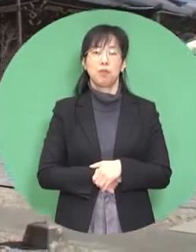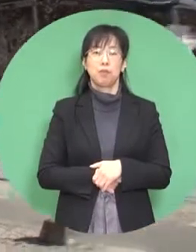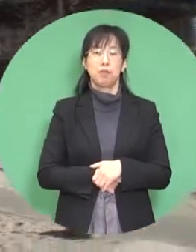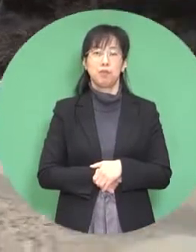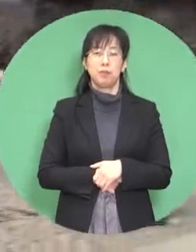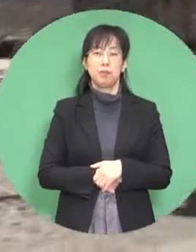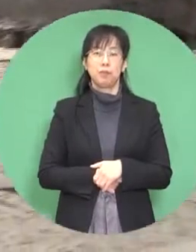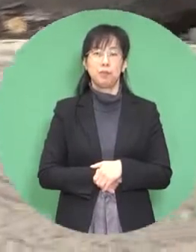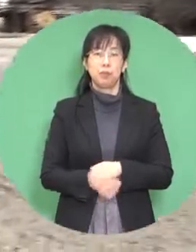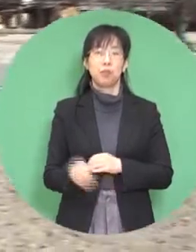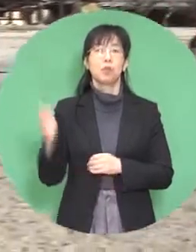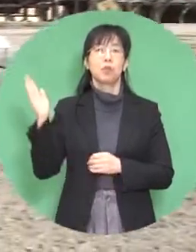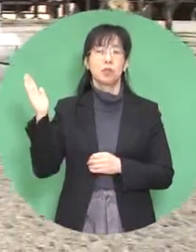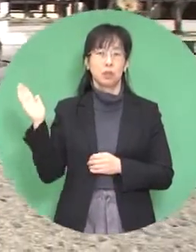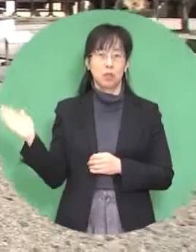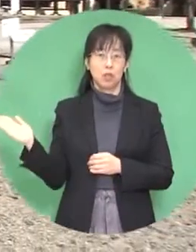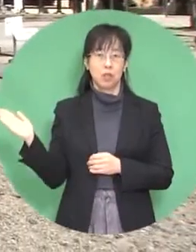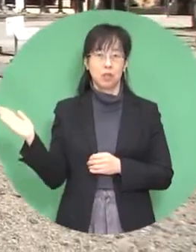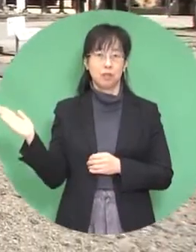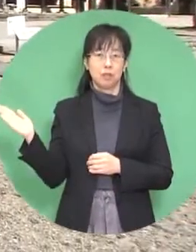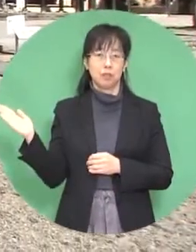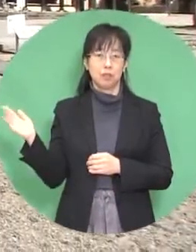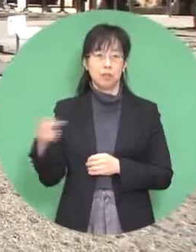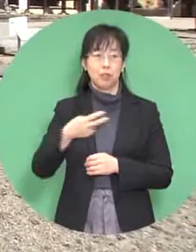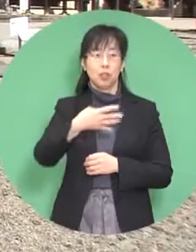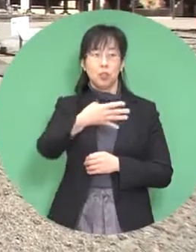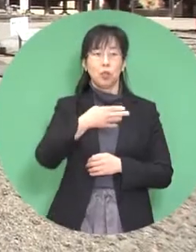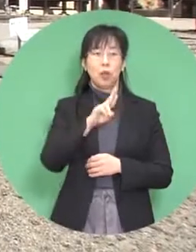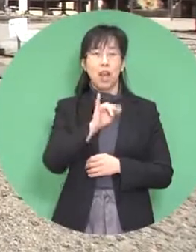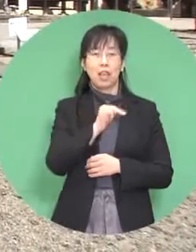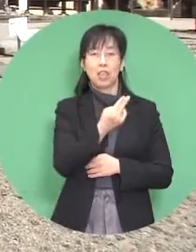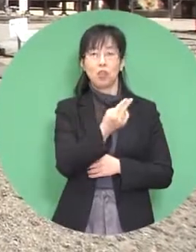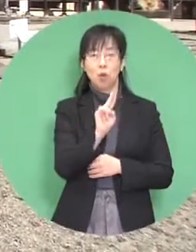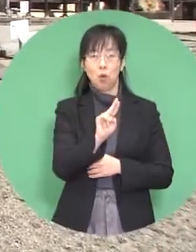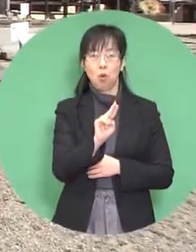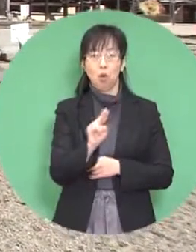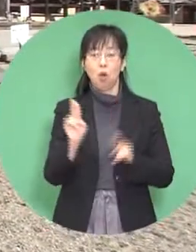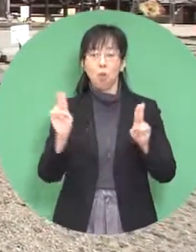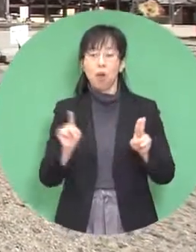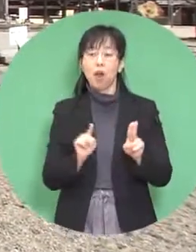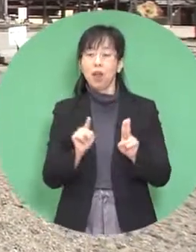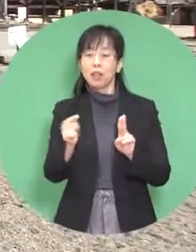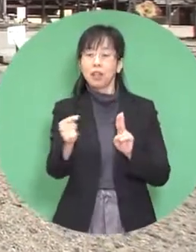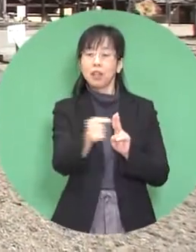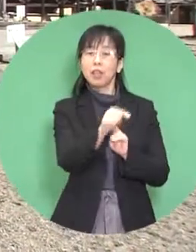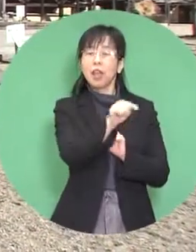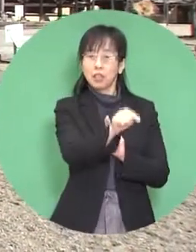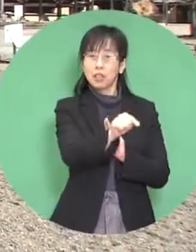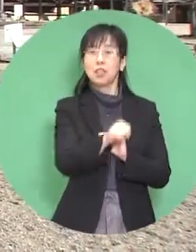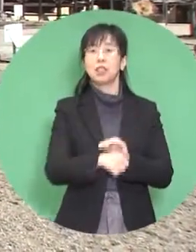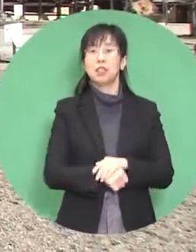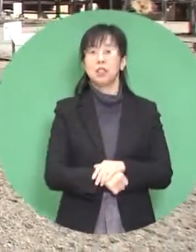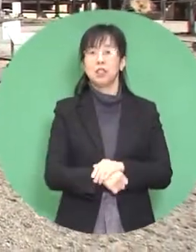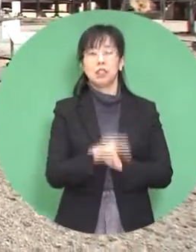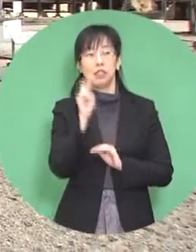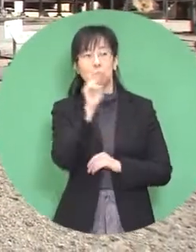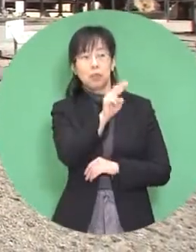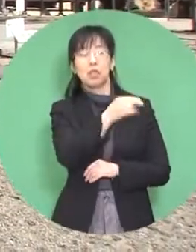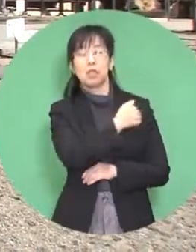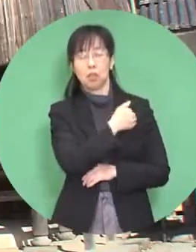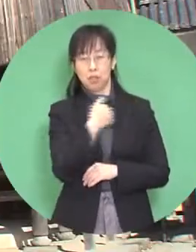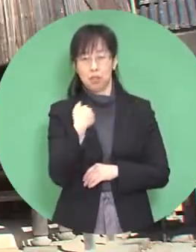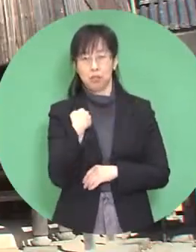こちらがですね専修寺の如来堂でございます。山門を入ってですね左に来ていただくとこちらのお御堂を見ていただけ